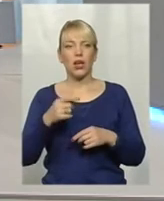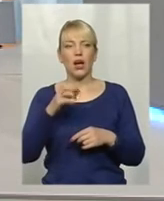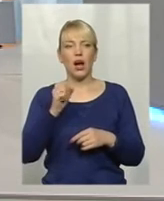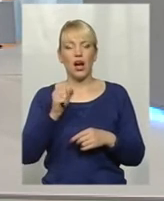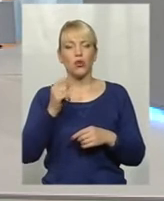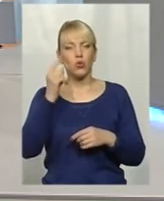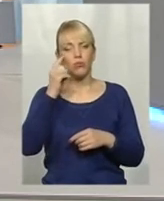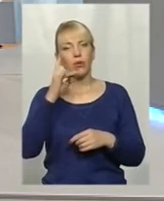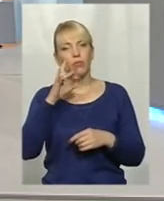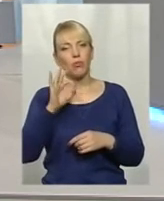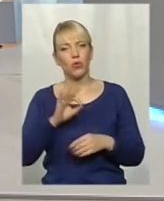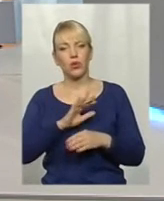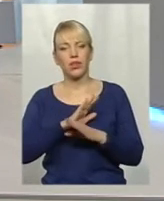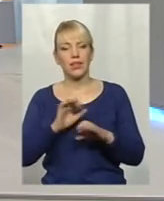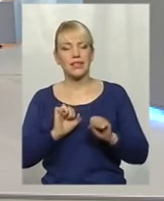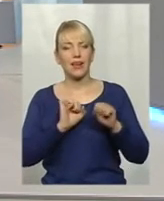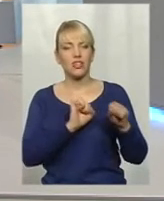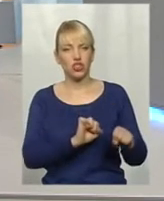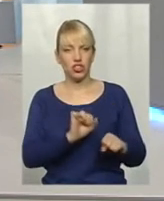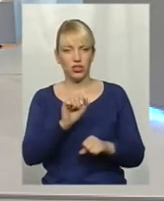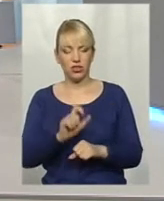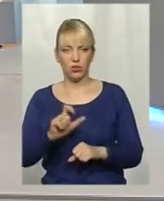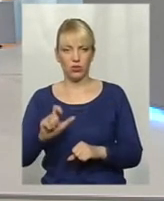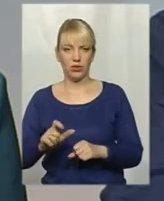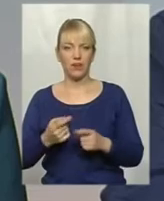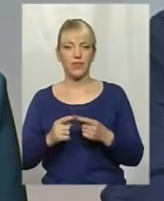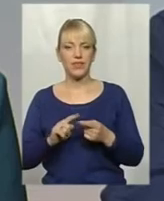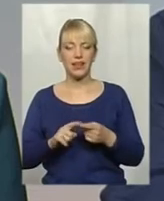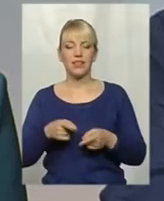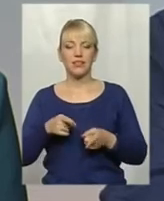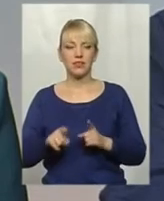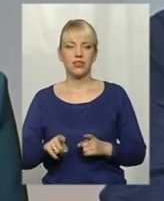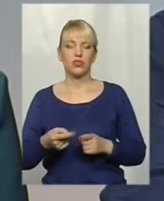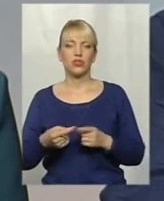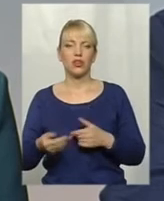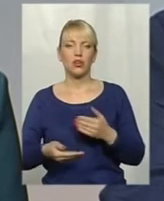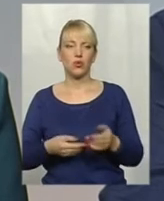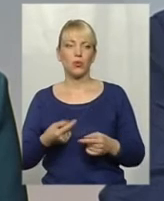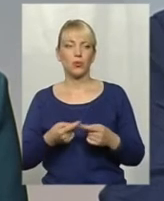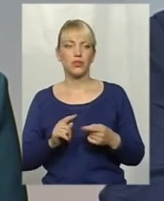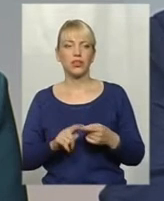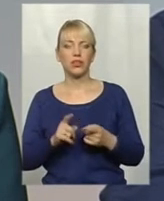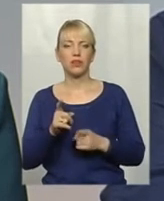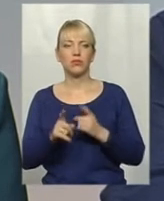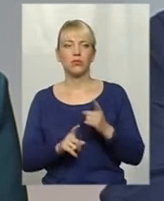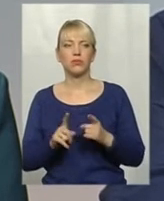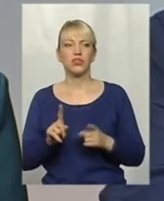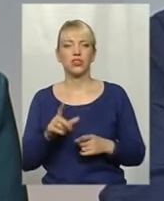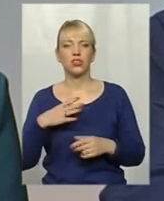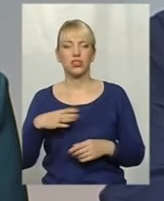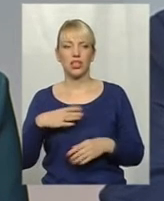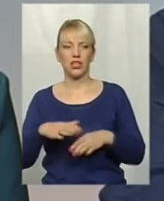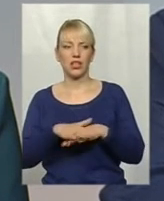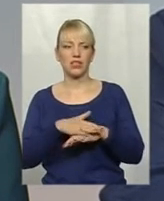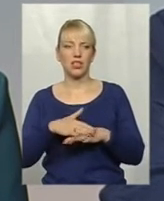про незахищених верств громадян, це дійсно наш крок в сторону тих реформ, по яких нас чекають сьогодні населення, які чекають